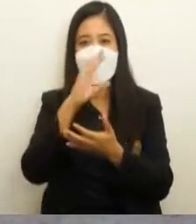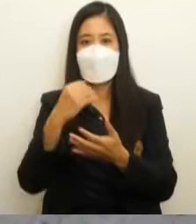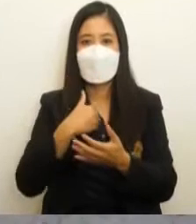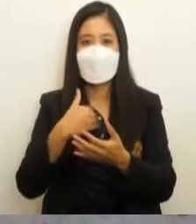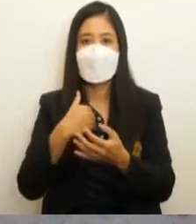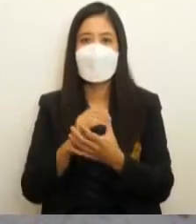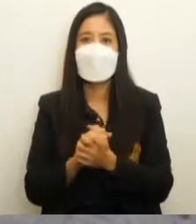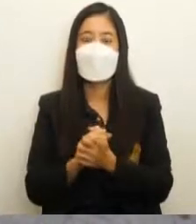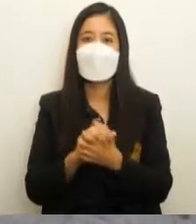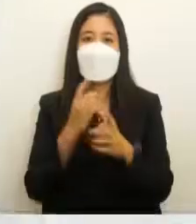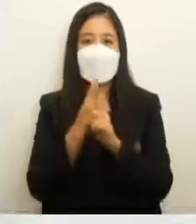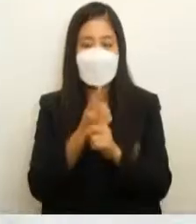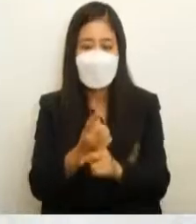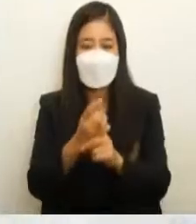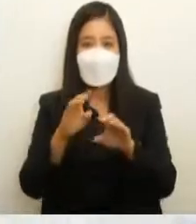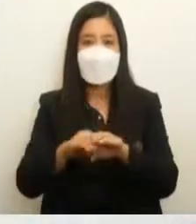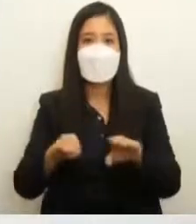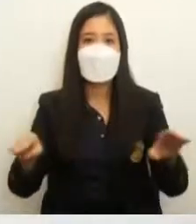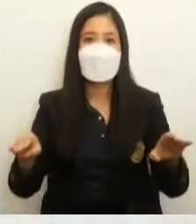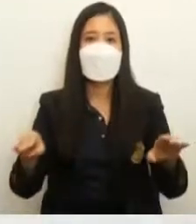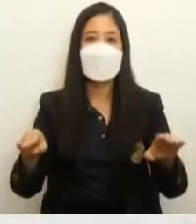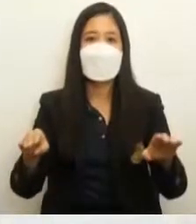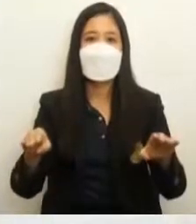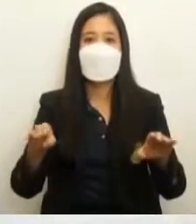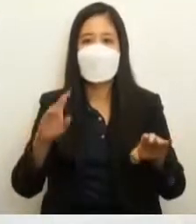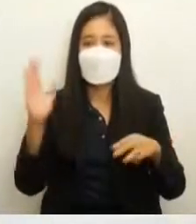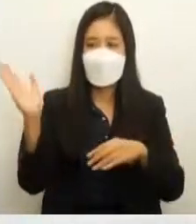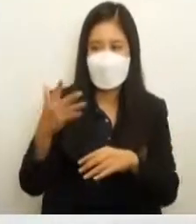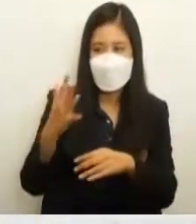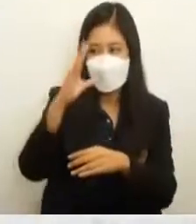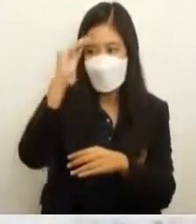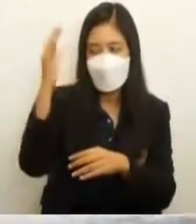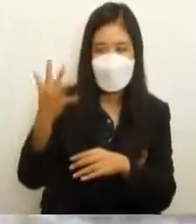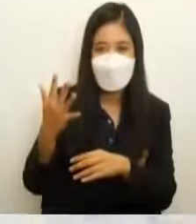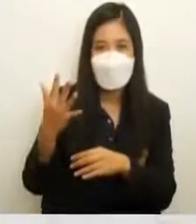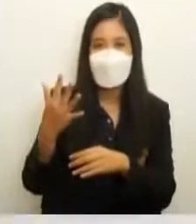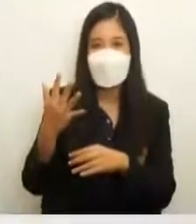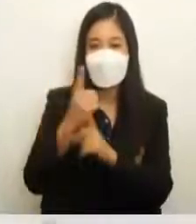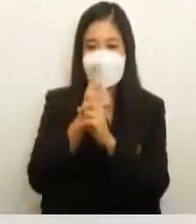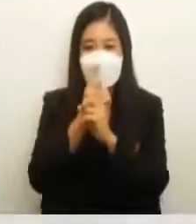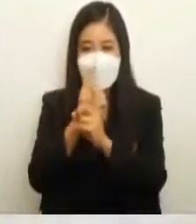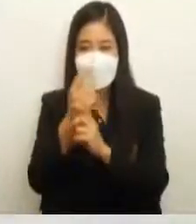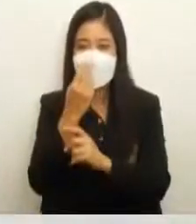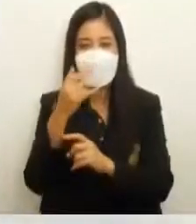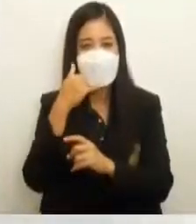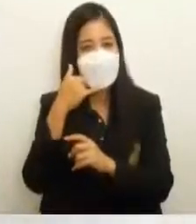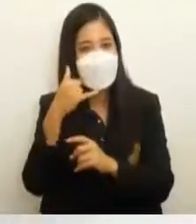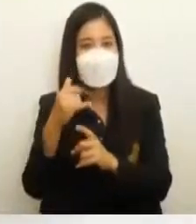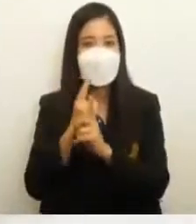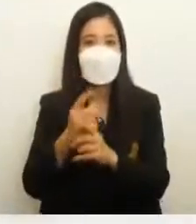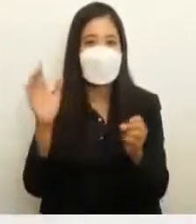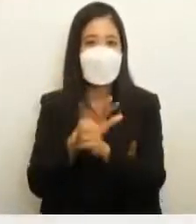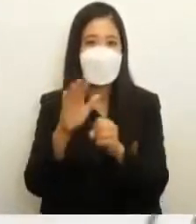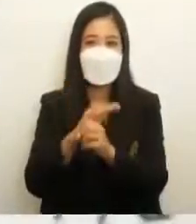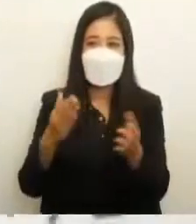การติดตามเด็กที่มีแนวโน้มที่ไม่มาเรียนเราก็จะมีการติดตามให้มาเรียนให้ครบ 100% นะครับ